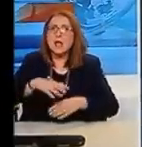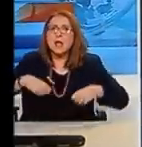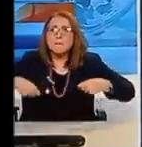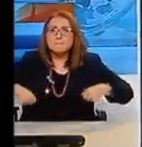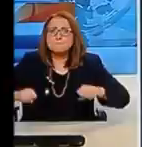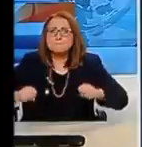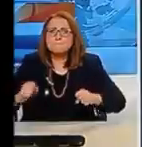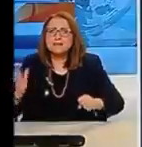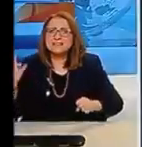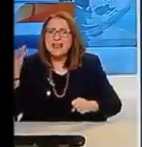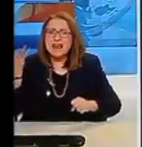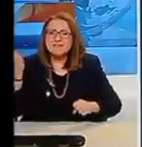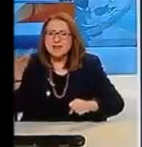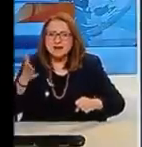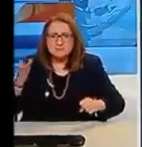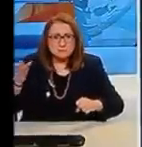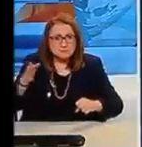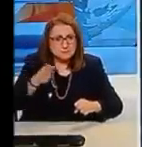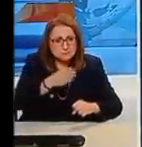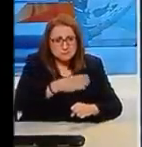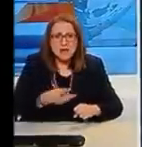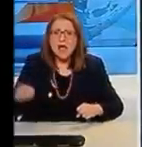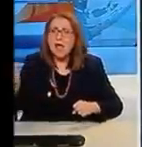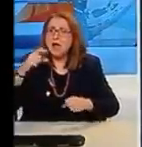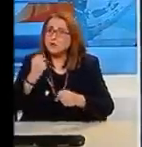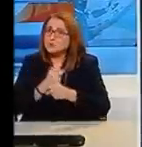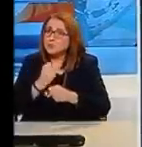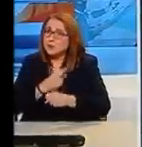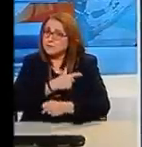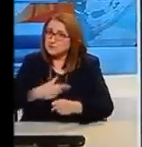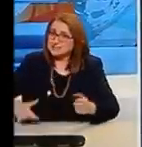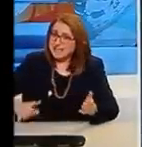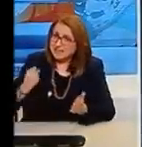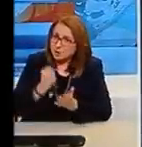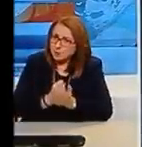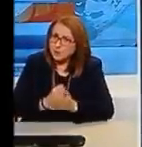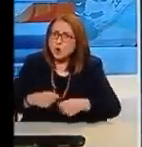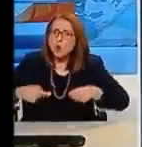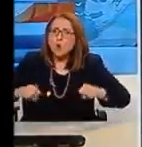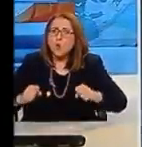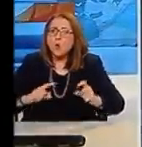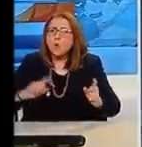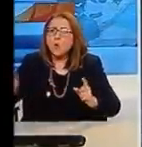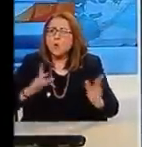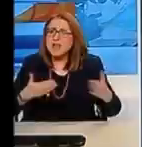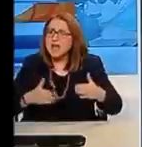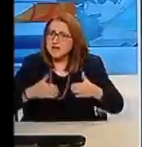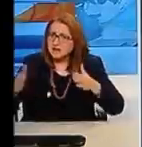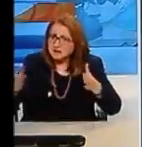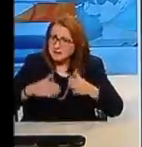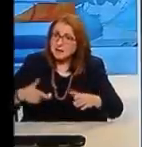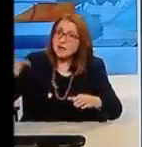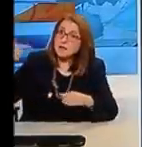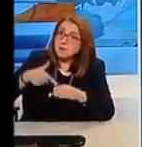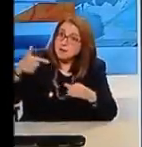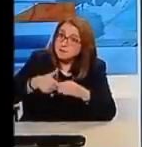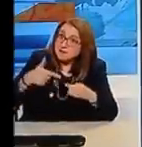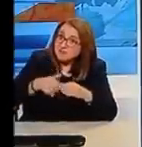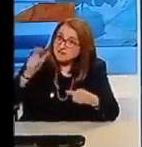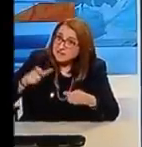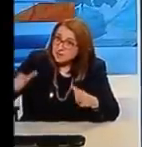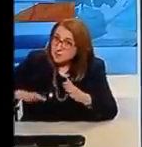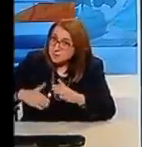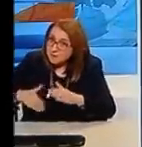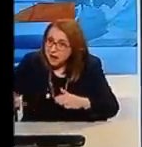που εργάζονται μέσα στα καταστήματα, στους υπαλλήλους των ταχυδρομείων και των courier, στους νέους που εργάζονται στα πρατήρια καυσίμων, στους υπαλλήλους